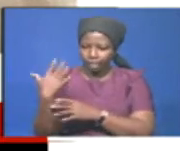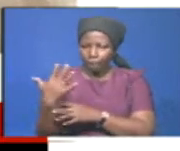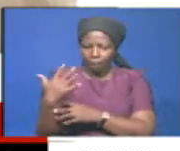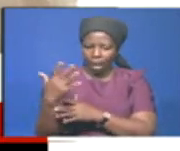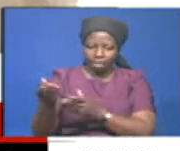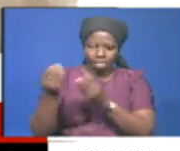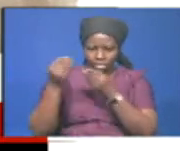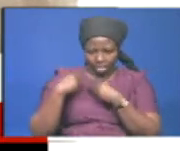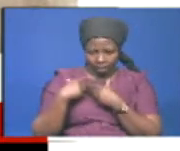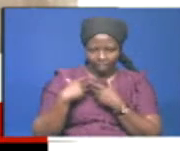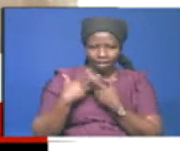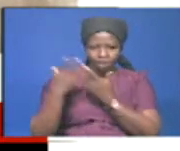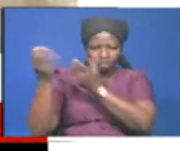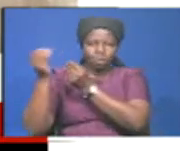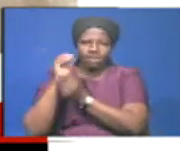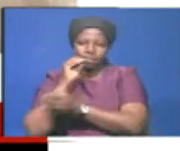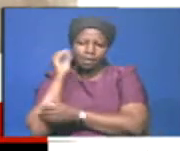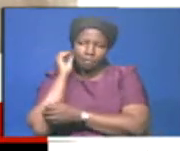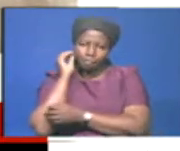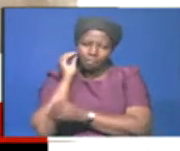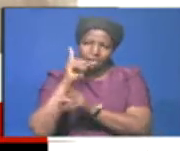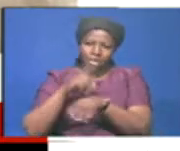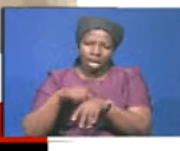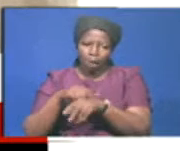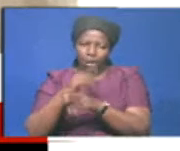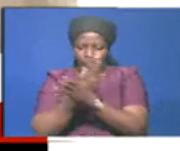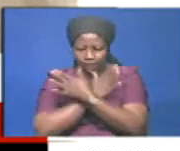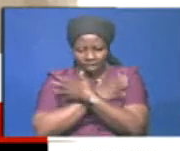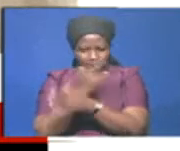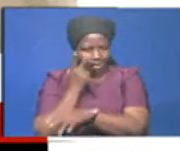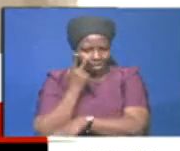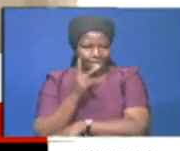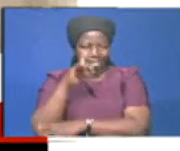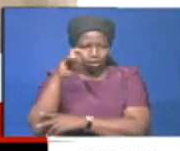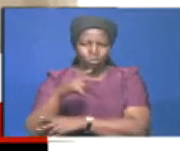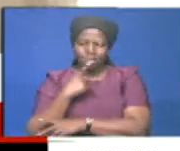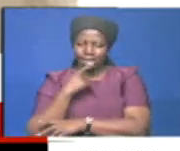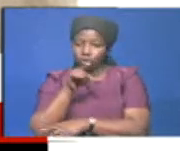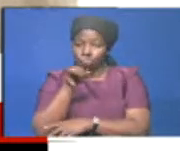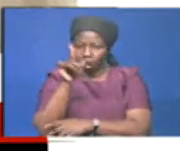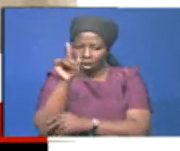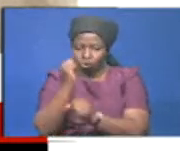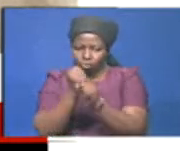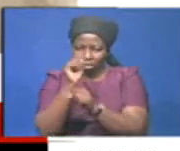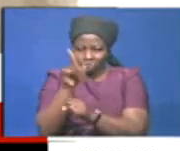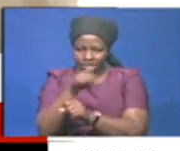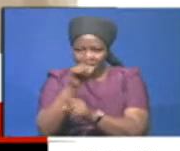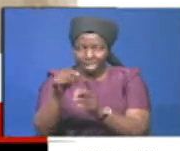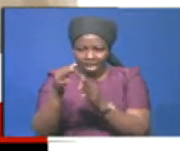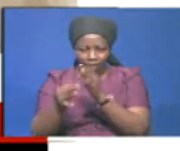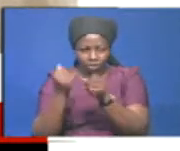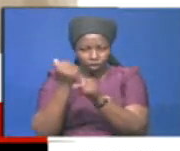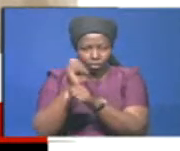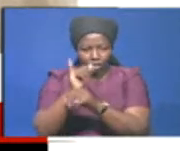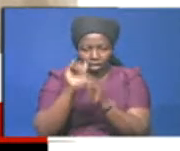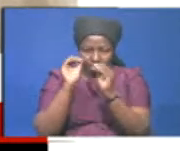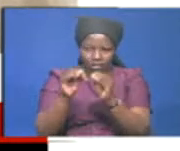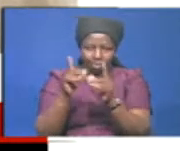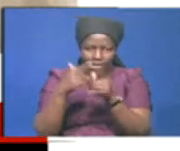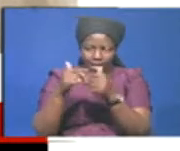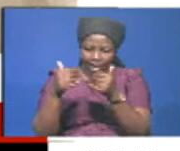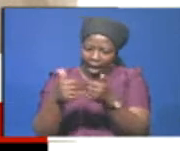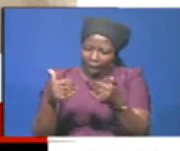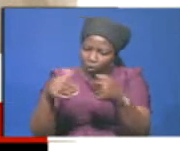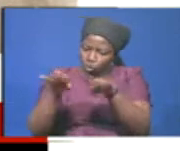anafaa kuniambia, "Lo Joel, hapa unakosea." Na tusipoweza kufanya hivyo, hiyo mianya tuwezi ifunga.